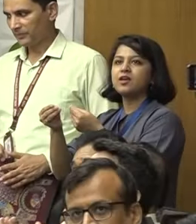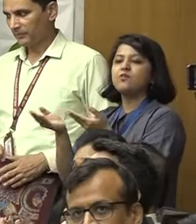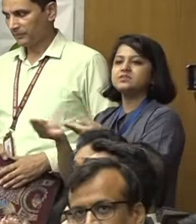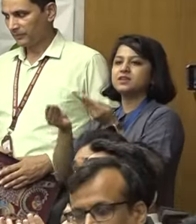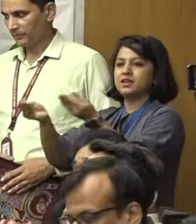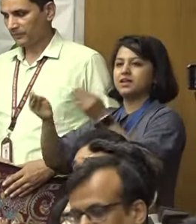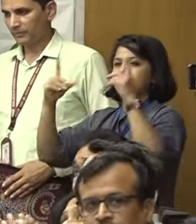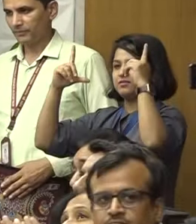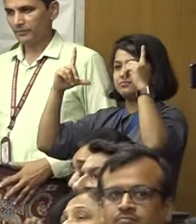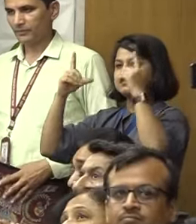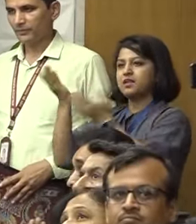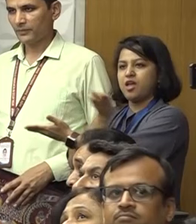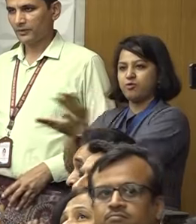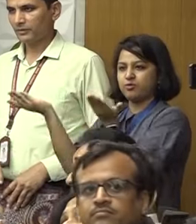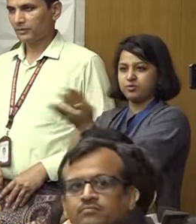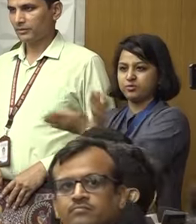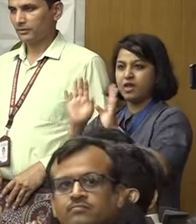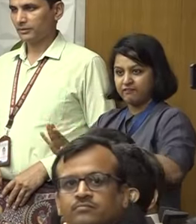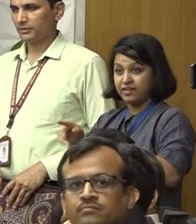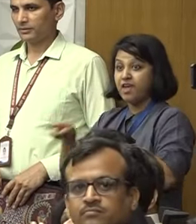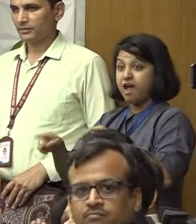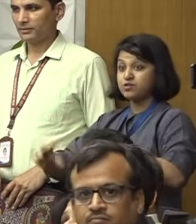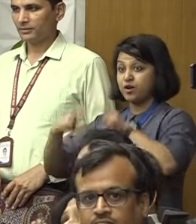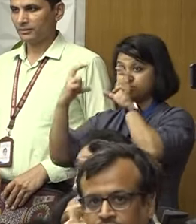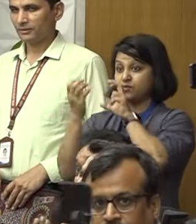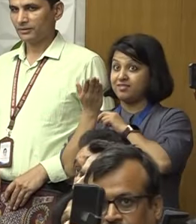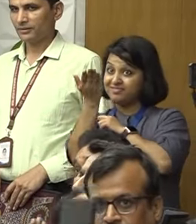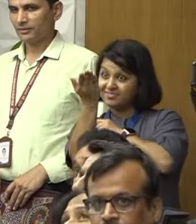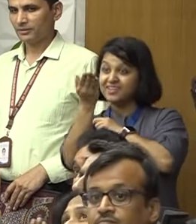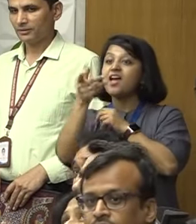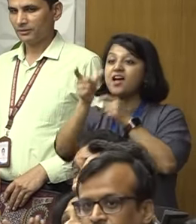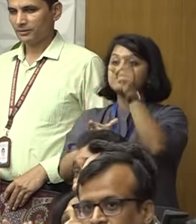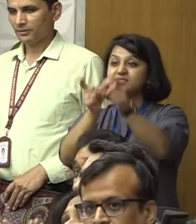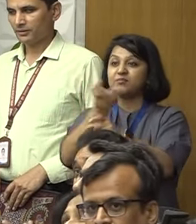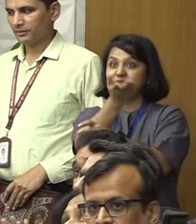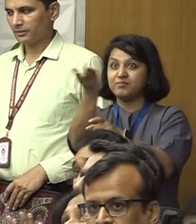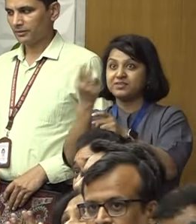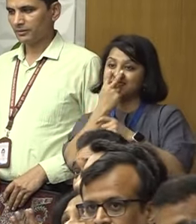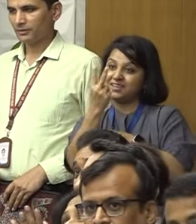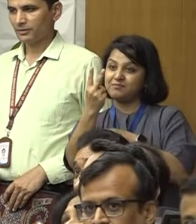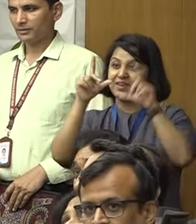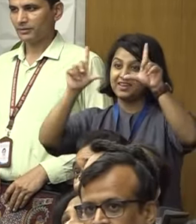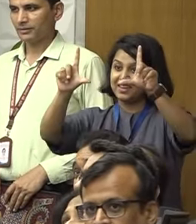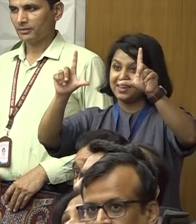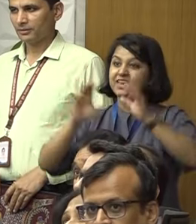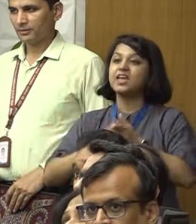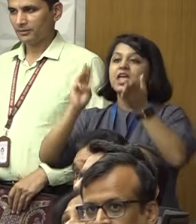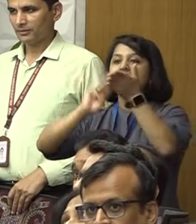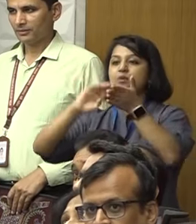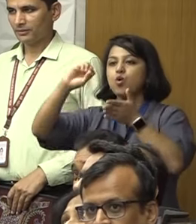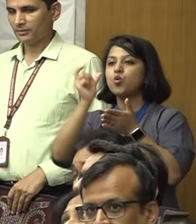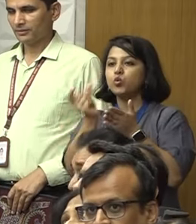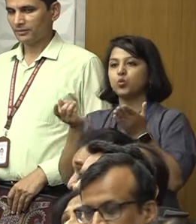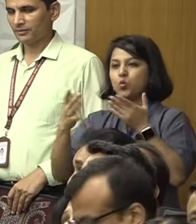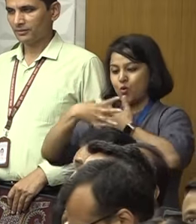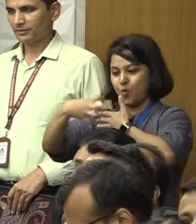समझौता ज्ञापन पर हस्ताक्षर किए गए हैं। आज हमारे साथ वर्चुअल माध्यम से जुड़े हैं, आप सभी अपनी स्क्रीन पर देख पा रहे हैं MOU की कॉपी